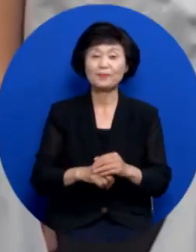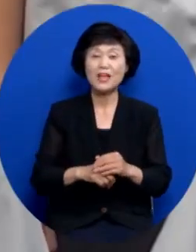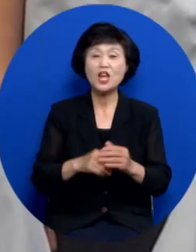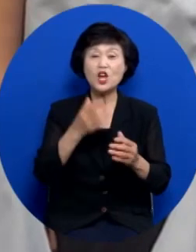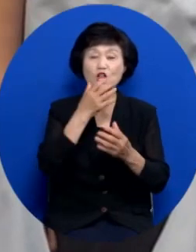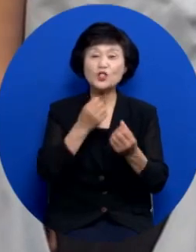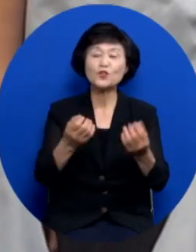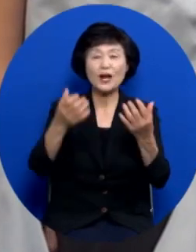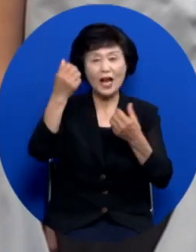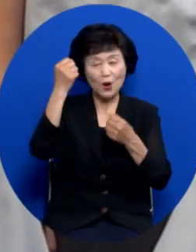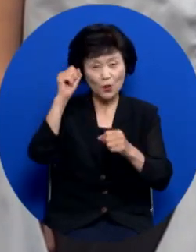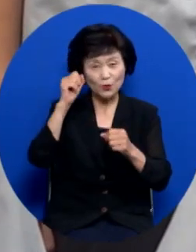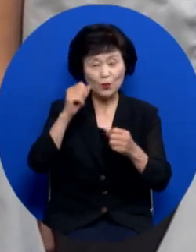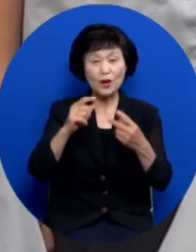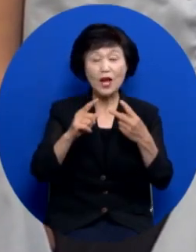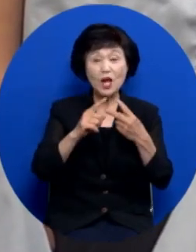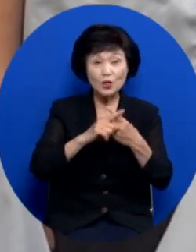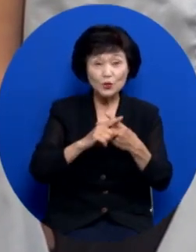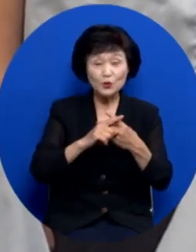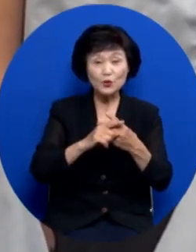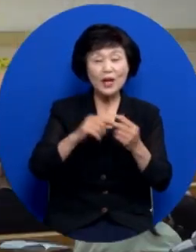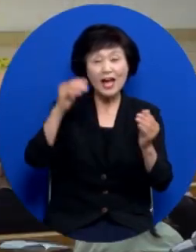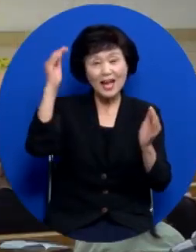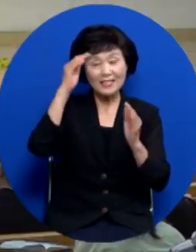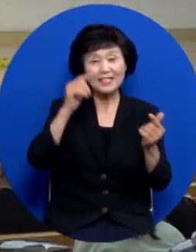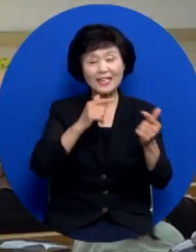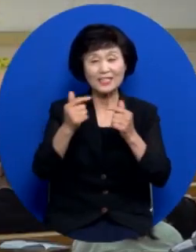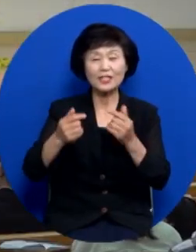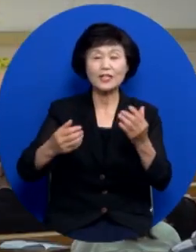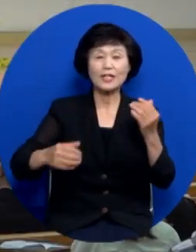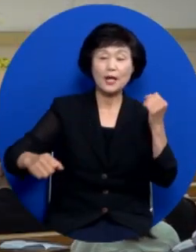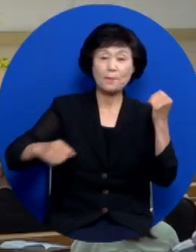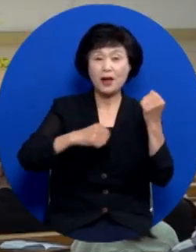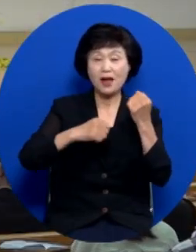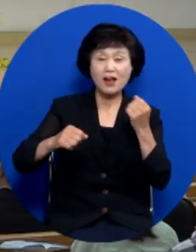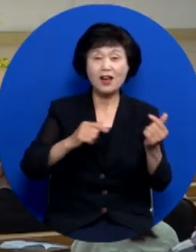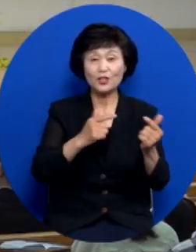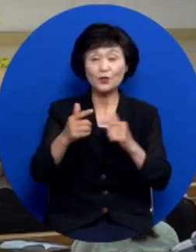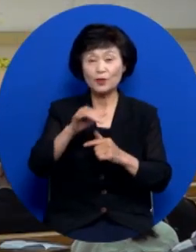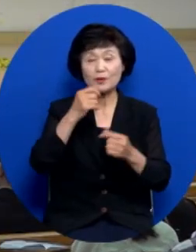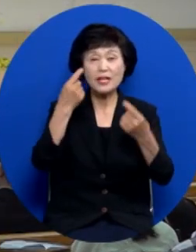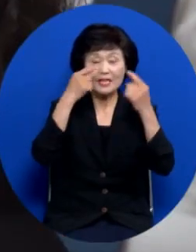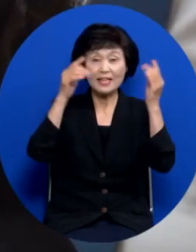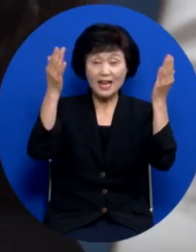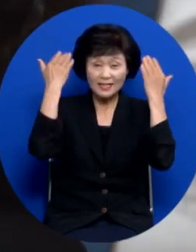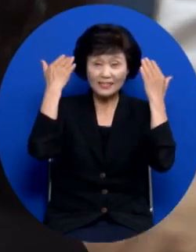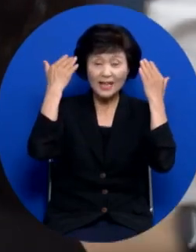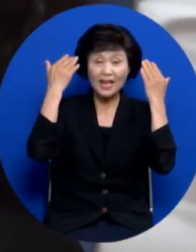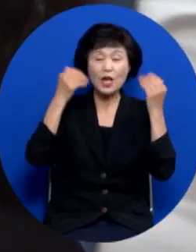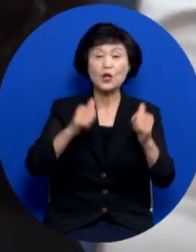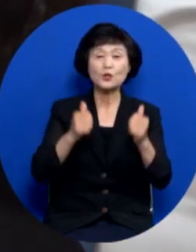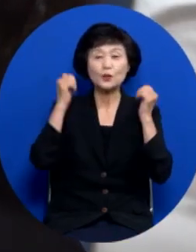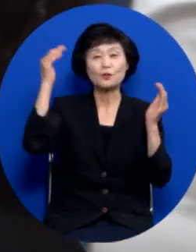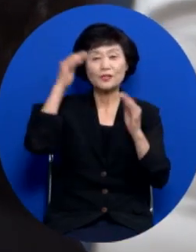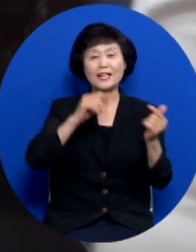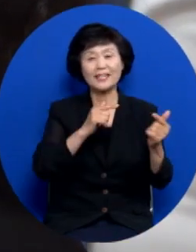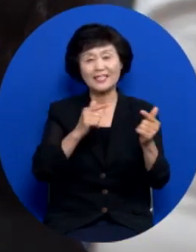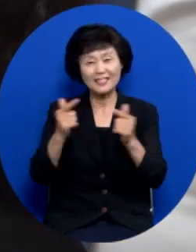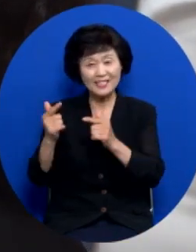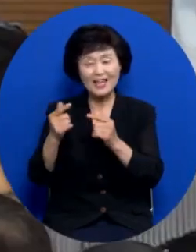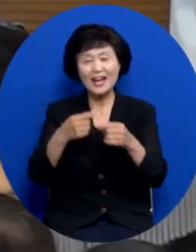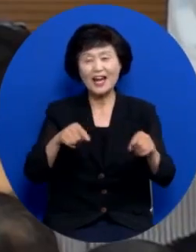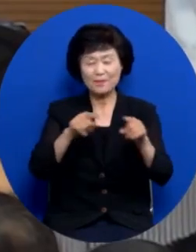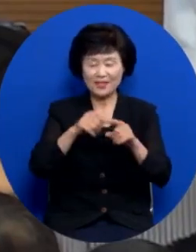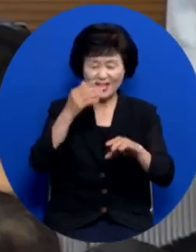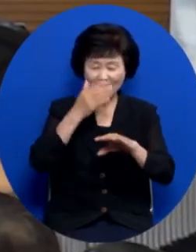특송과 중등가정 오케스트라 연주로 축하 공연을 펼쳤으며 재학생과 졸업생의 간증과 인터뷰로 감사의 마음을